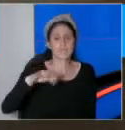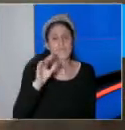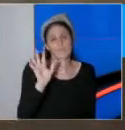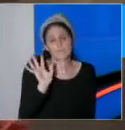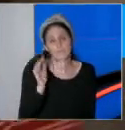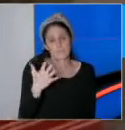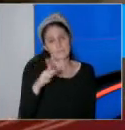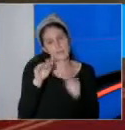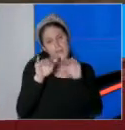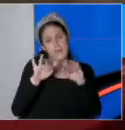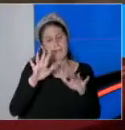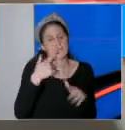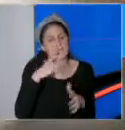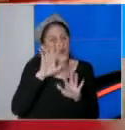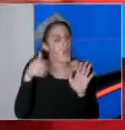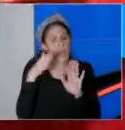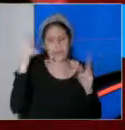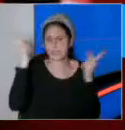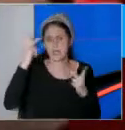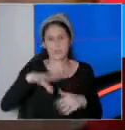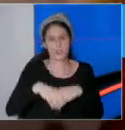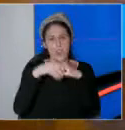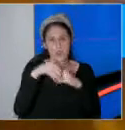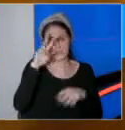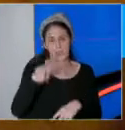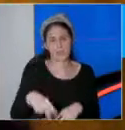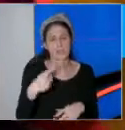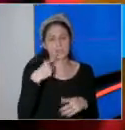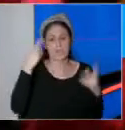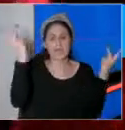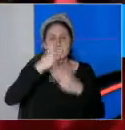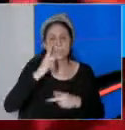כל הסכם שלום שיש למדינת ישראל וכל הסכם נורמליזציה.